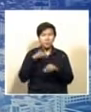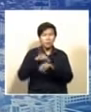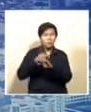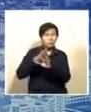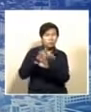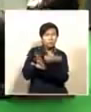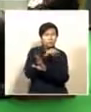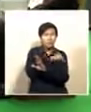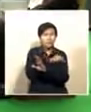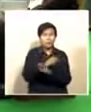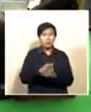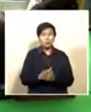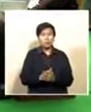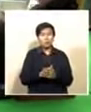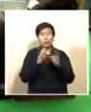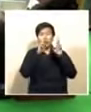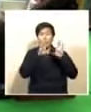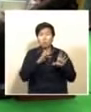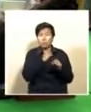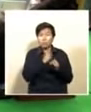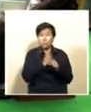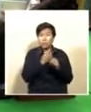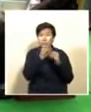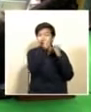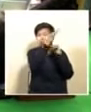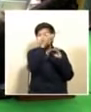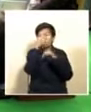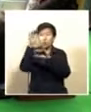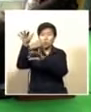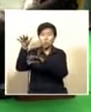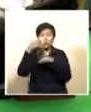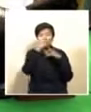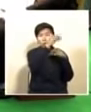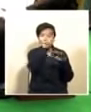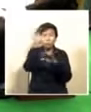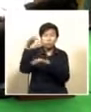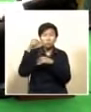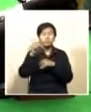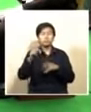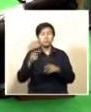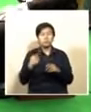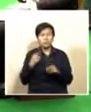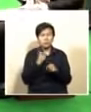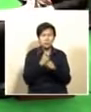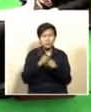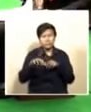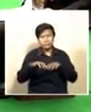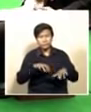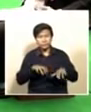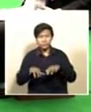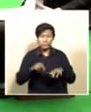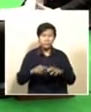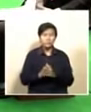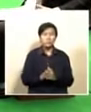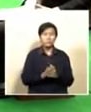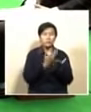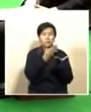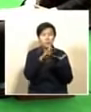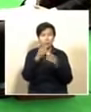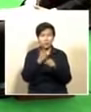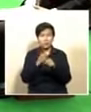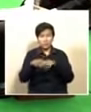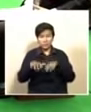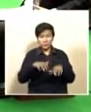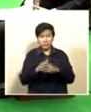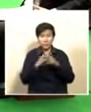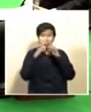าก N95 ไม่ได้เกี่ยวข้องกับการใช้โดยทั่วไปของโรงพยาบาลอันนี้เป็นส่วนที่เราหามาเพิ่มเติมเพื่อจ่ายทดแทนโด